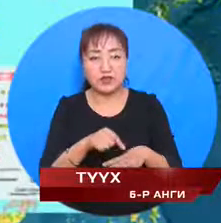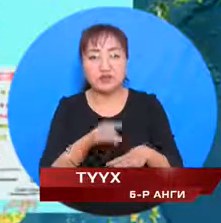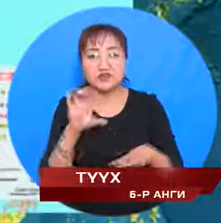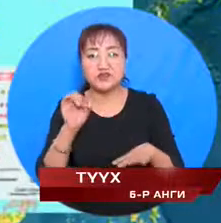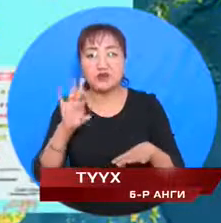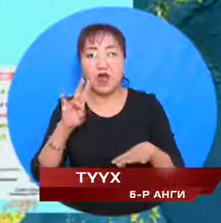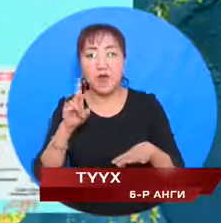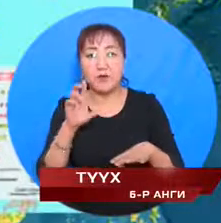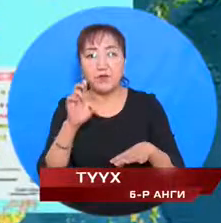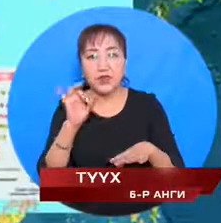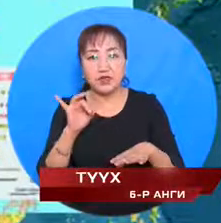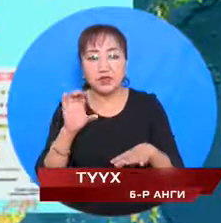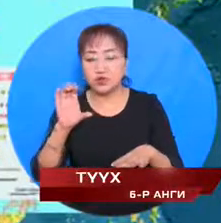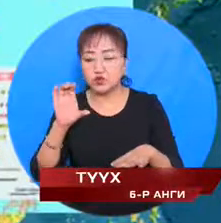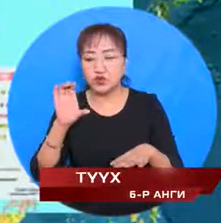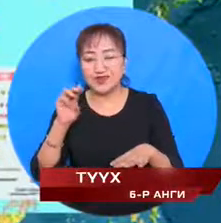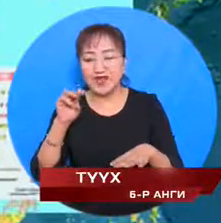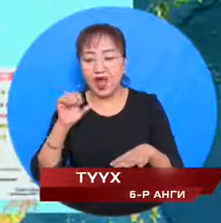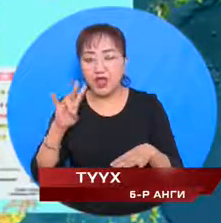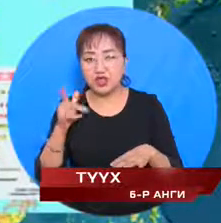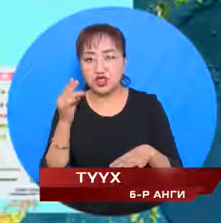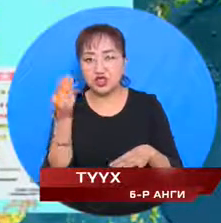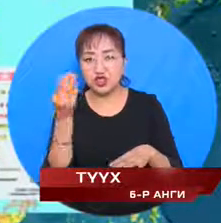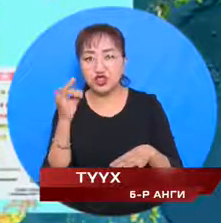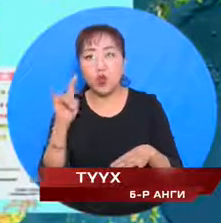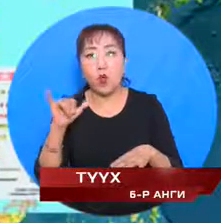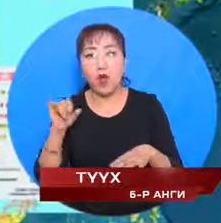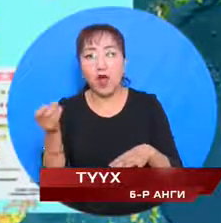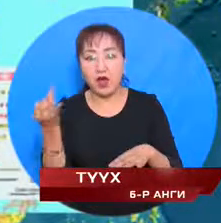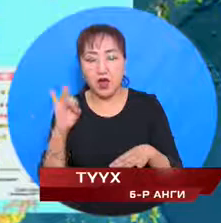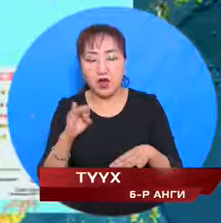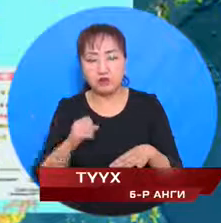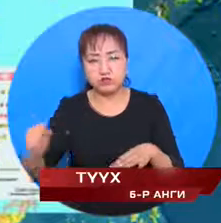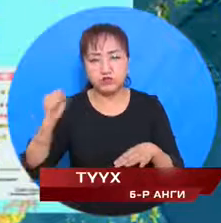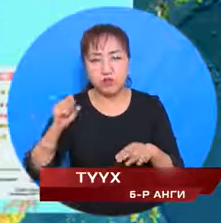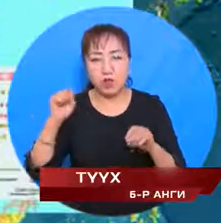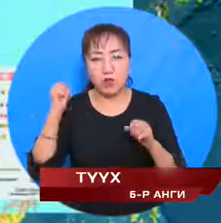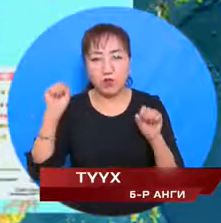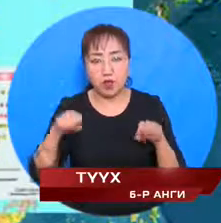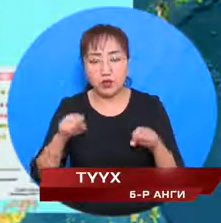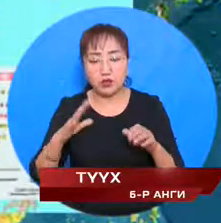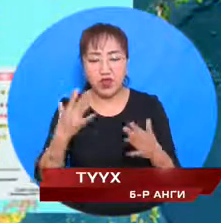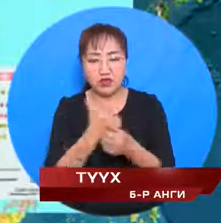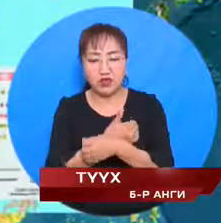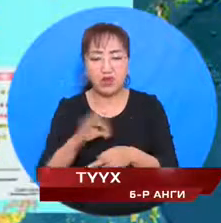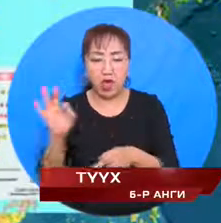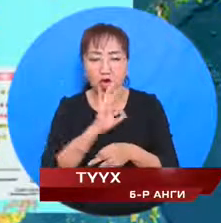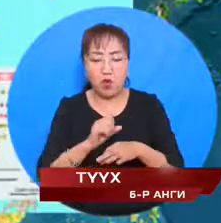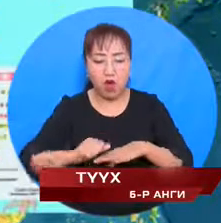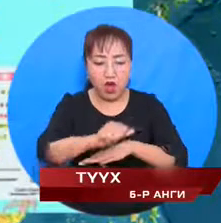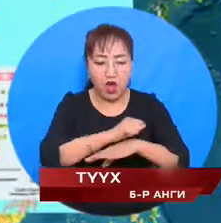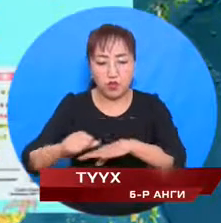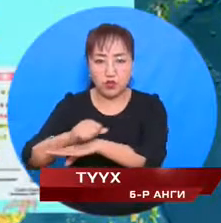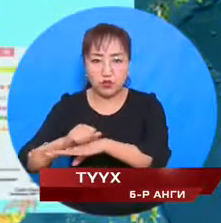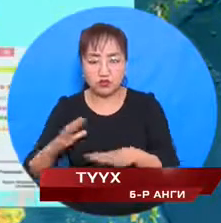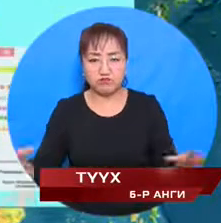дунд Сүүхэ Авгийн Таншихуй хүч чадлаараа товойн гарч эв нэгдэлгүй явж ирсэн Сямби аймагуудыг хормхон